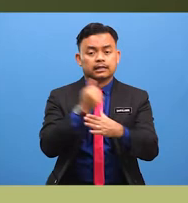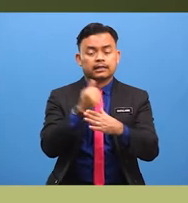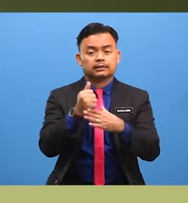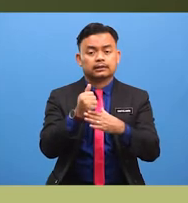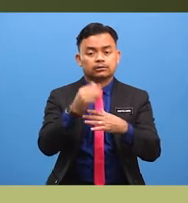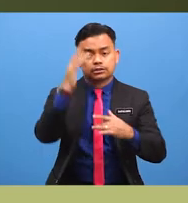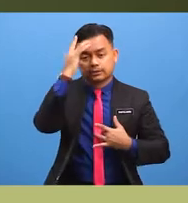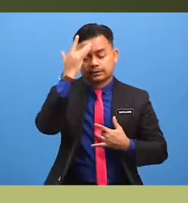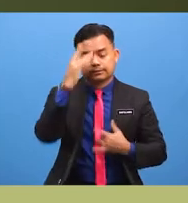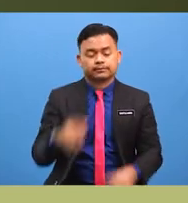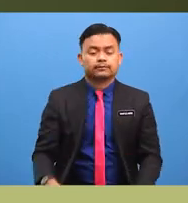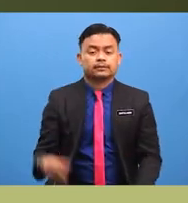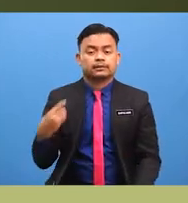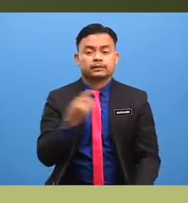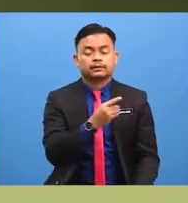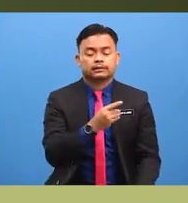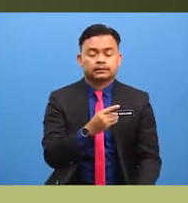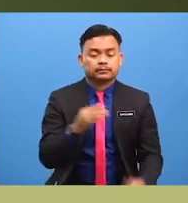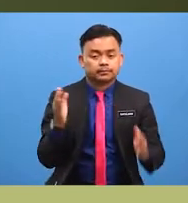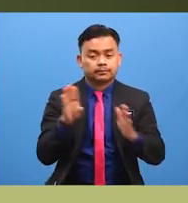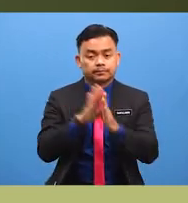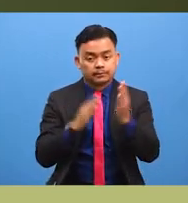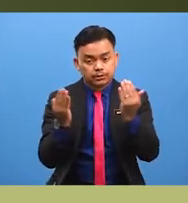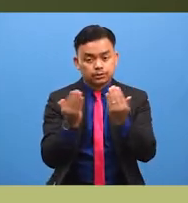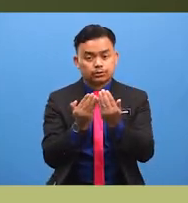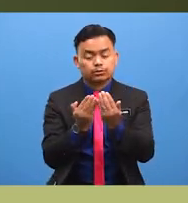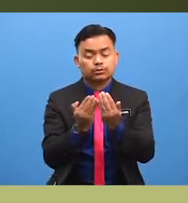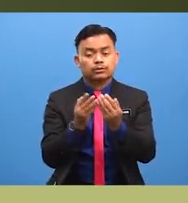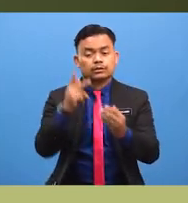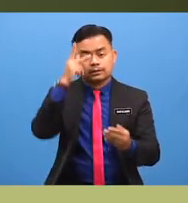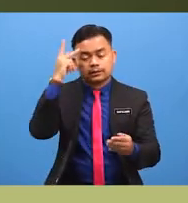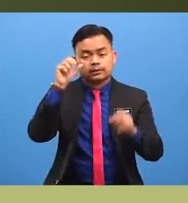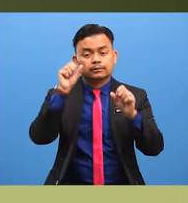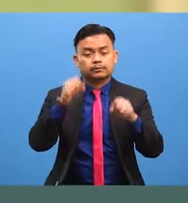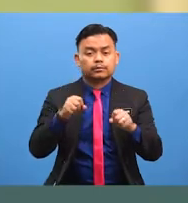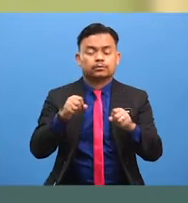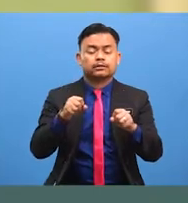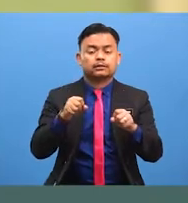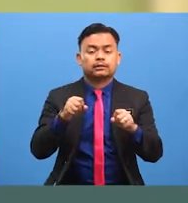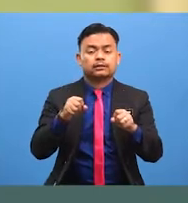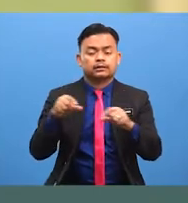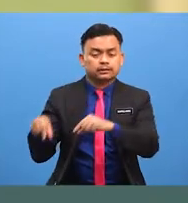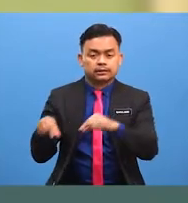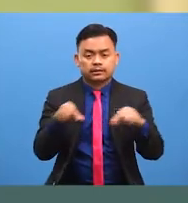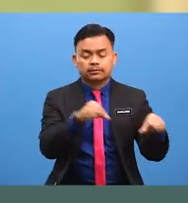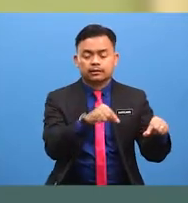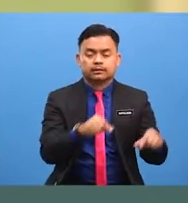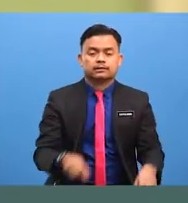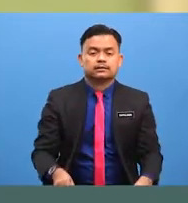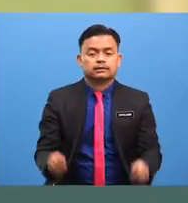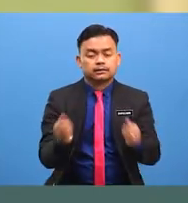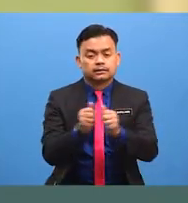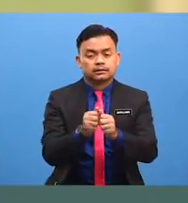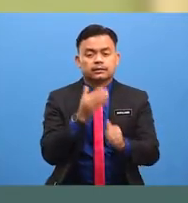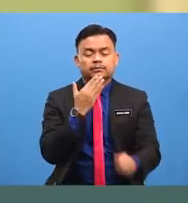Kita patut bersyukur kerana dapat bergerak balas terhadap rangsangan dengan baik. Tahukah kamu,